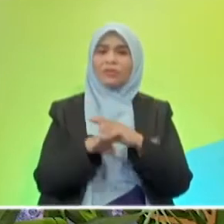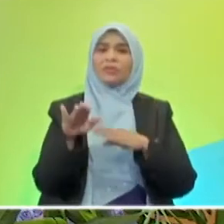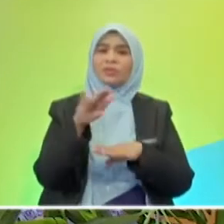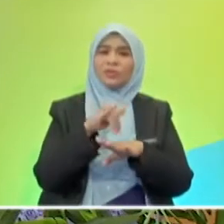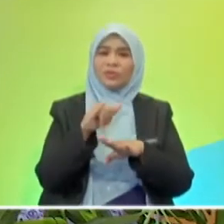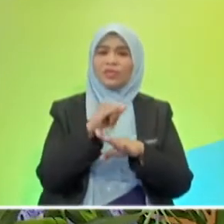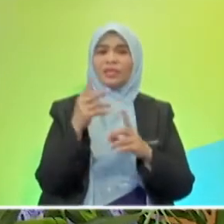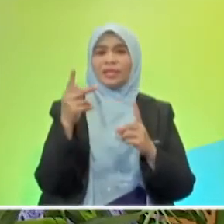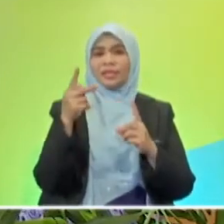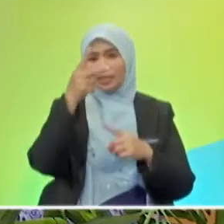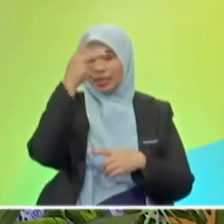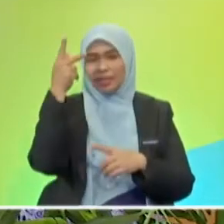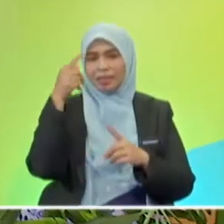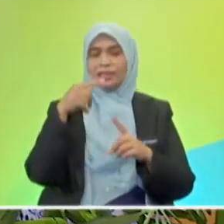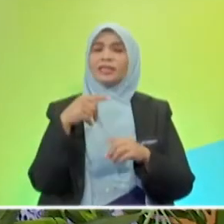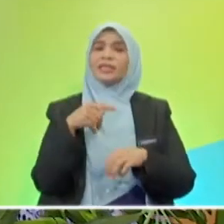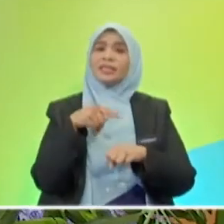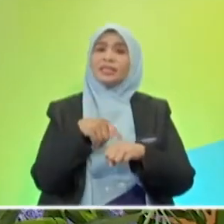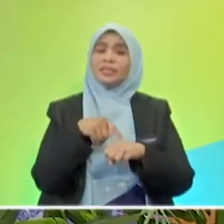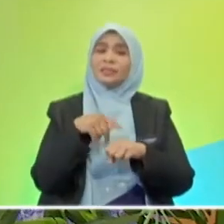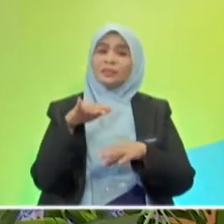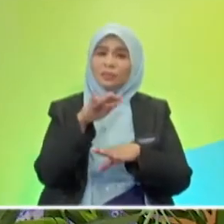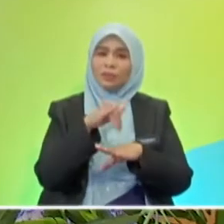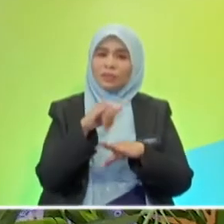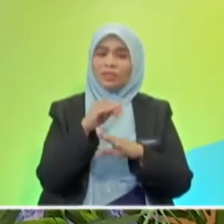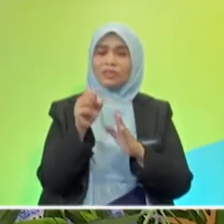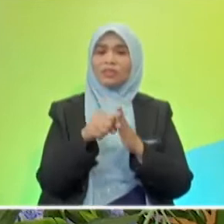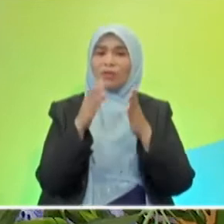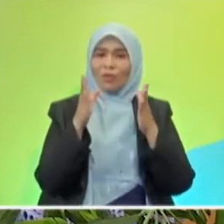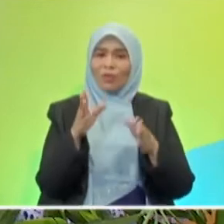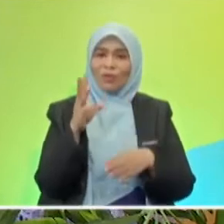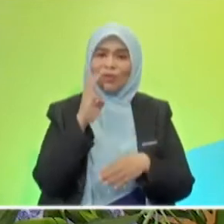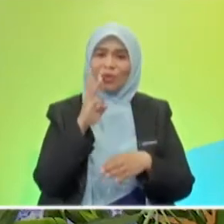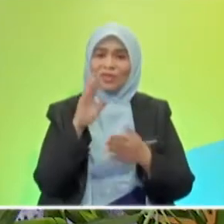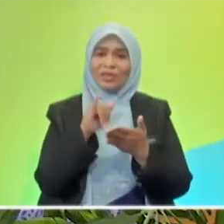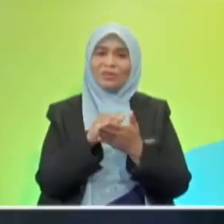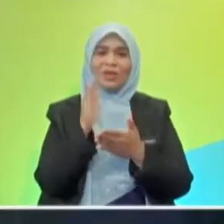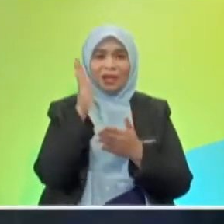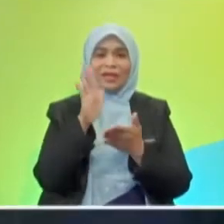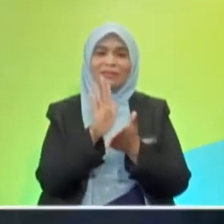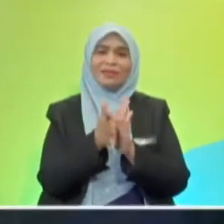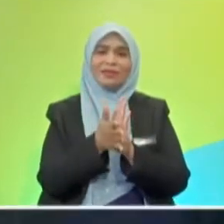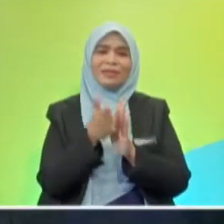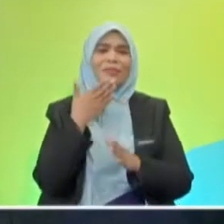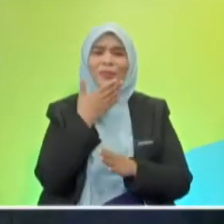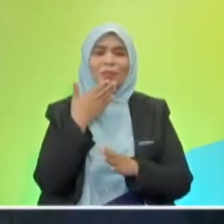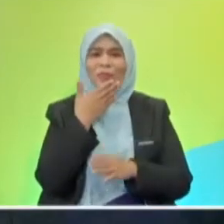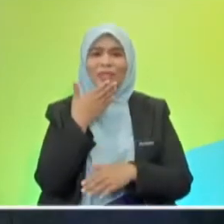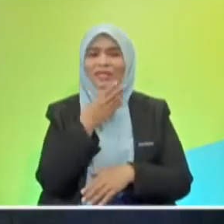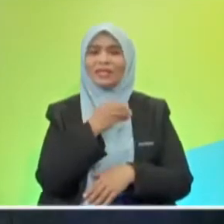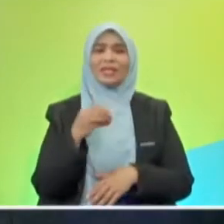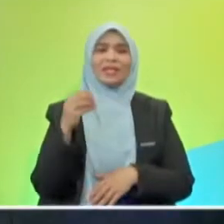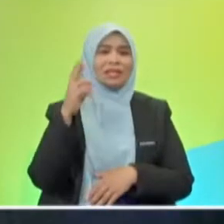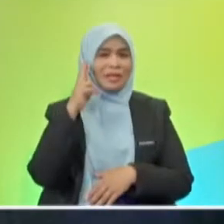di surga sendiri seorang wanita ini dia akan menjadi anak dari dan pada usia remaja semua membetulkan bande